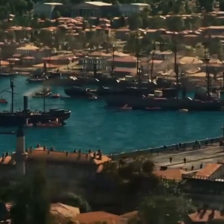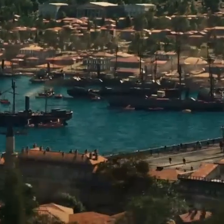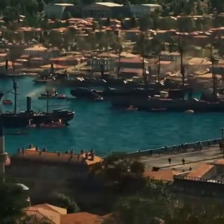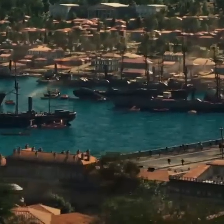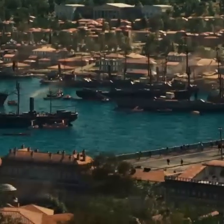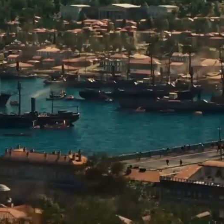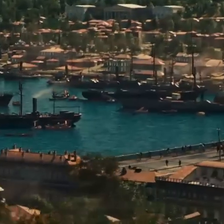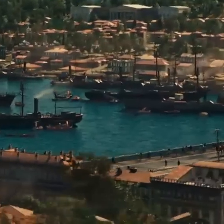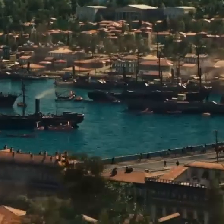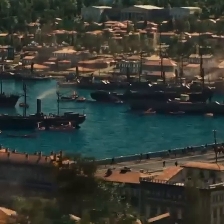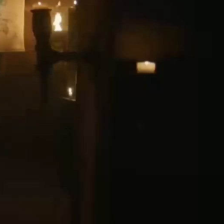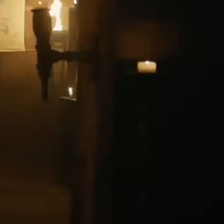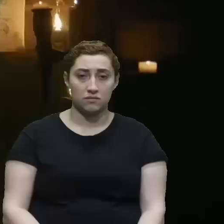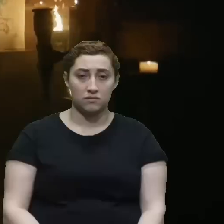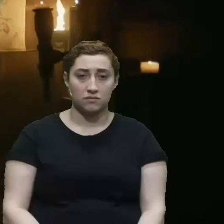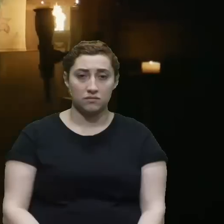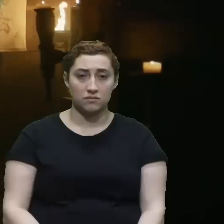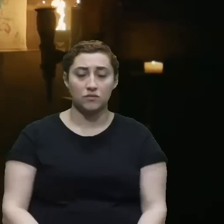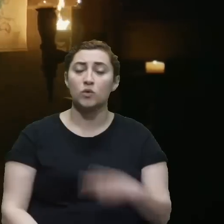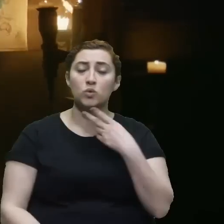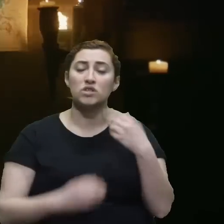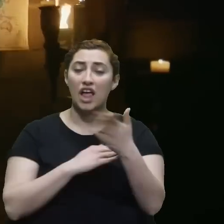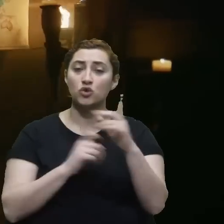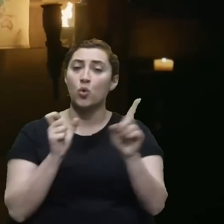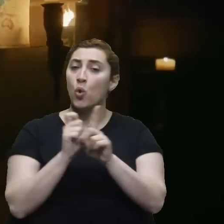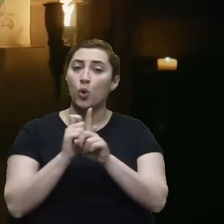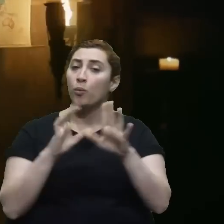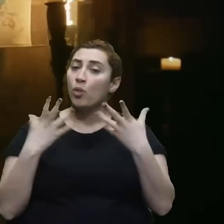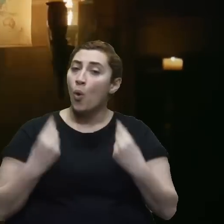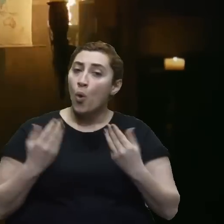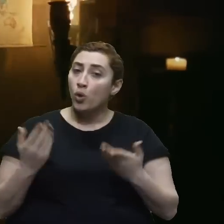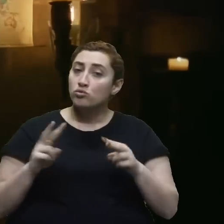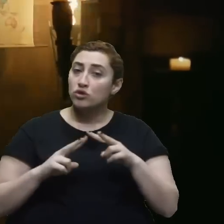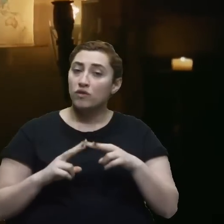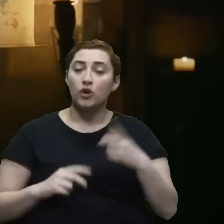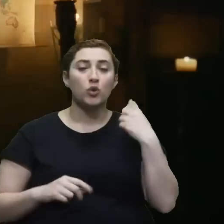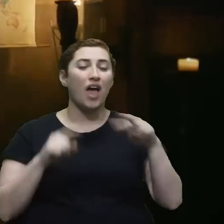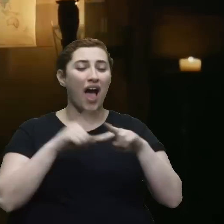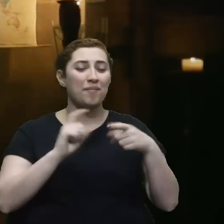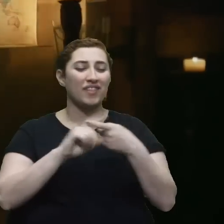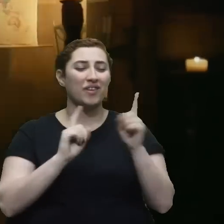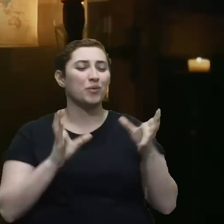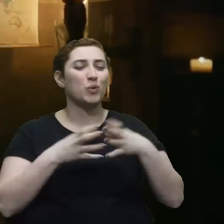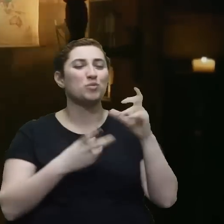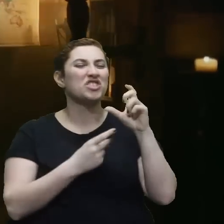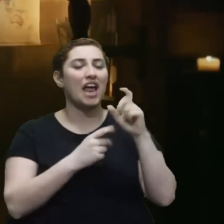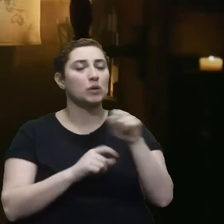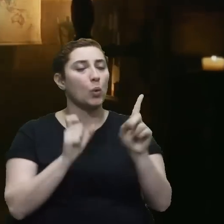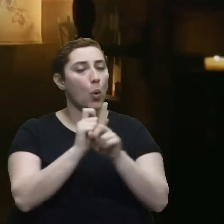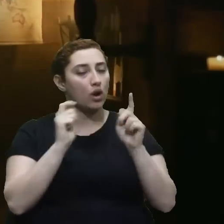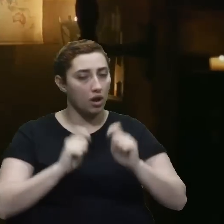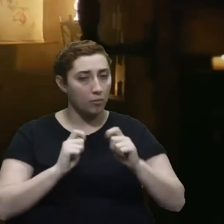Teşkilatın toplantı odası. Rus sefirin korunması ne durumda Mustafa? Dün Ahmet ve bir grup Çerkez onu koruma